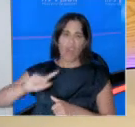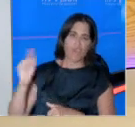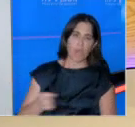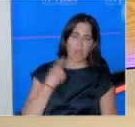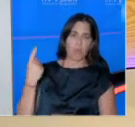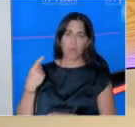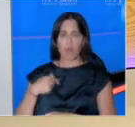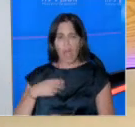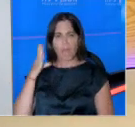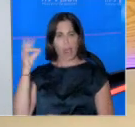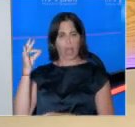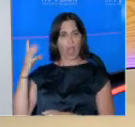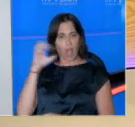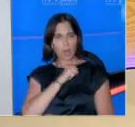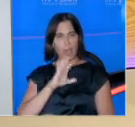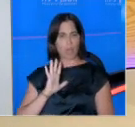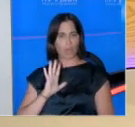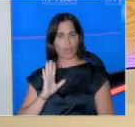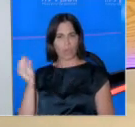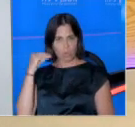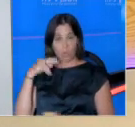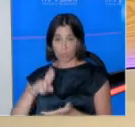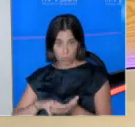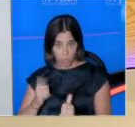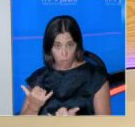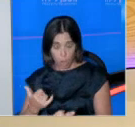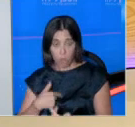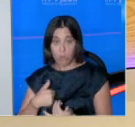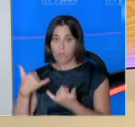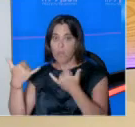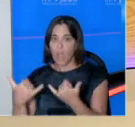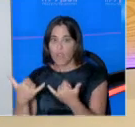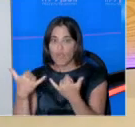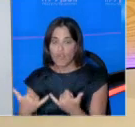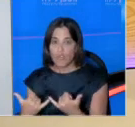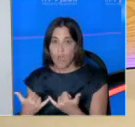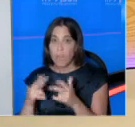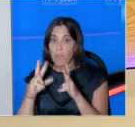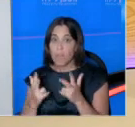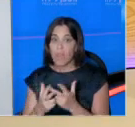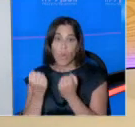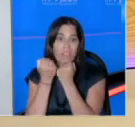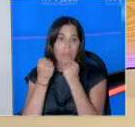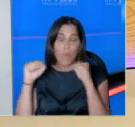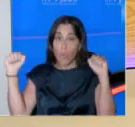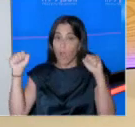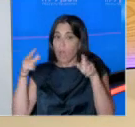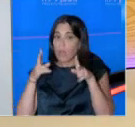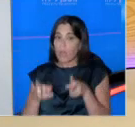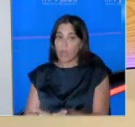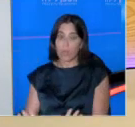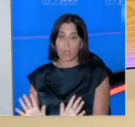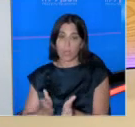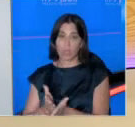וכי הלקח נלמד, וזה נכון. וממש בימים אלו, בצורה דמוקרטית